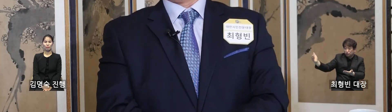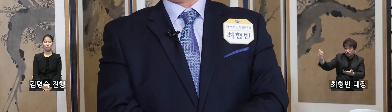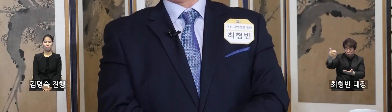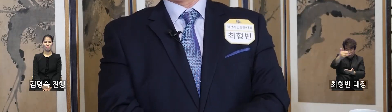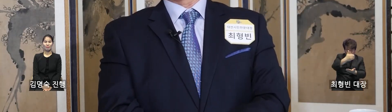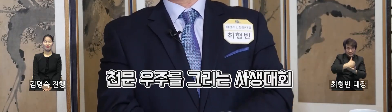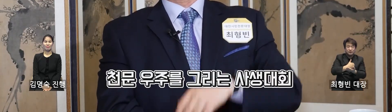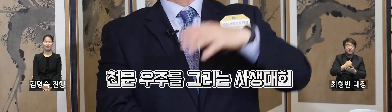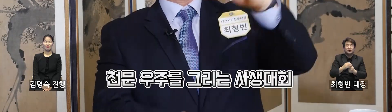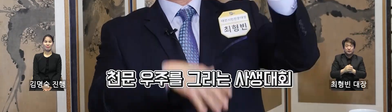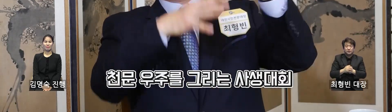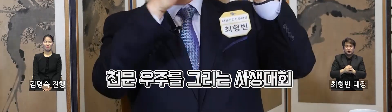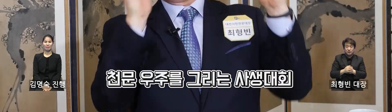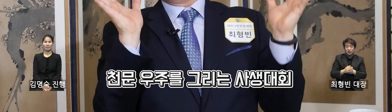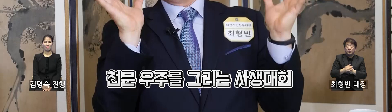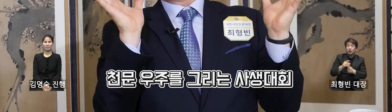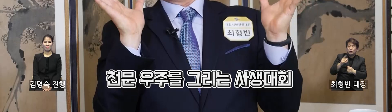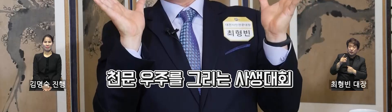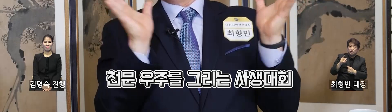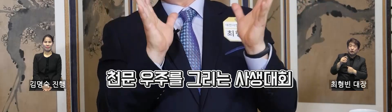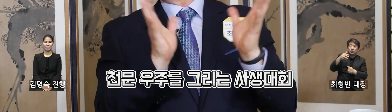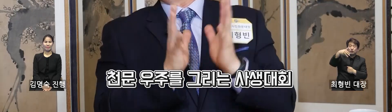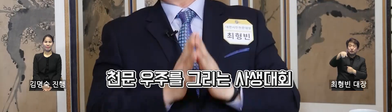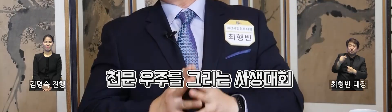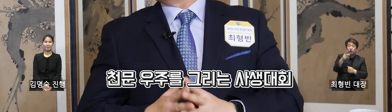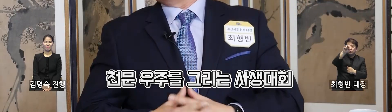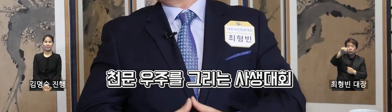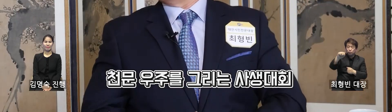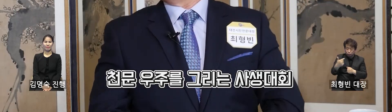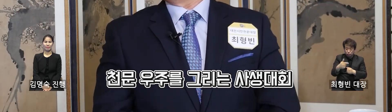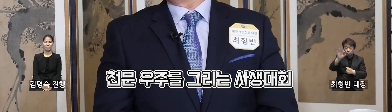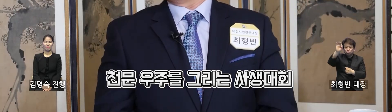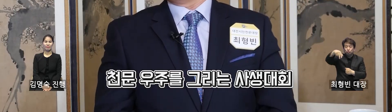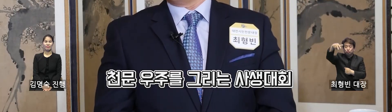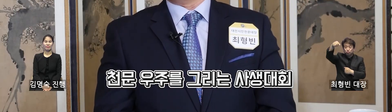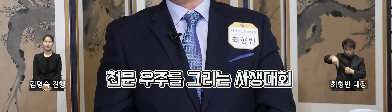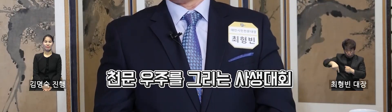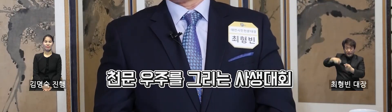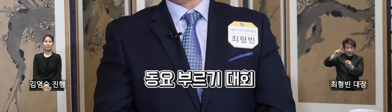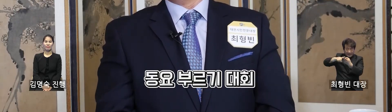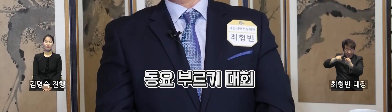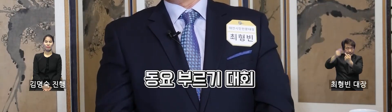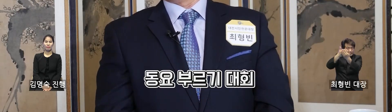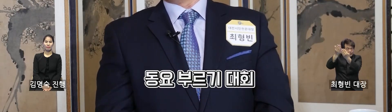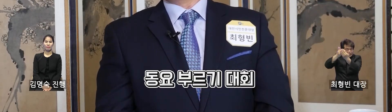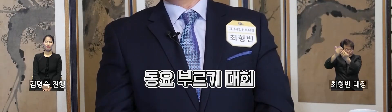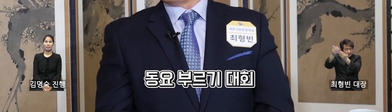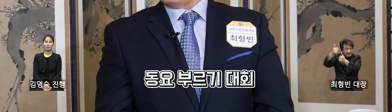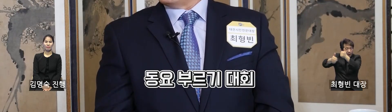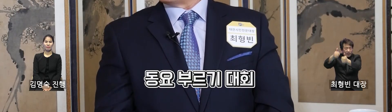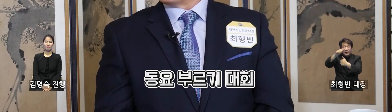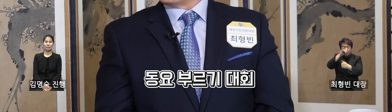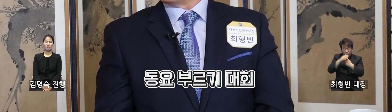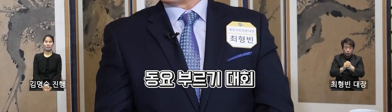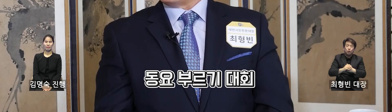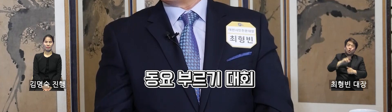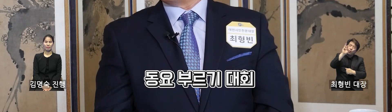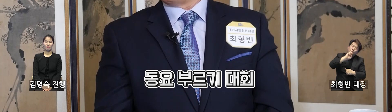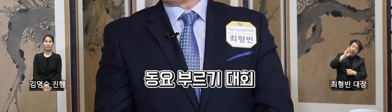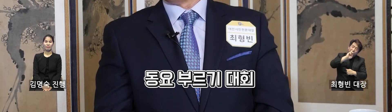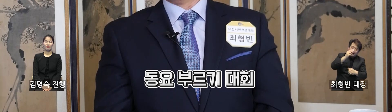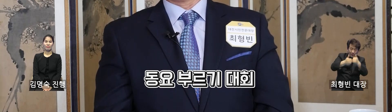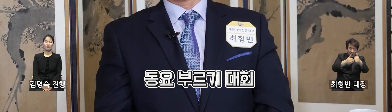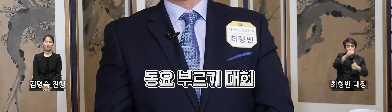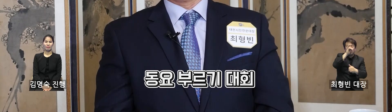어 천문 우주 에 대한 그림을 그리는 사생 대역을 진행을 해요 또 동 유 5대의 동요도 이렇게